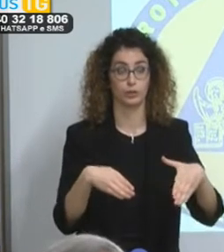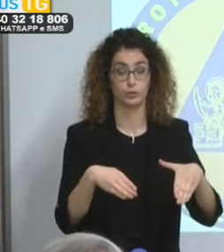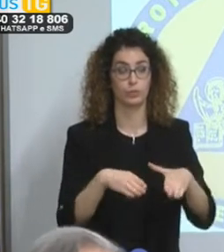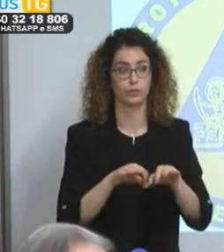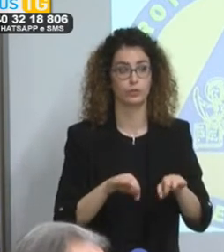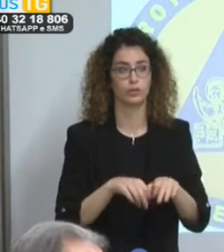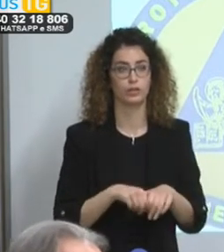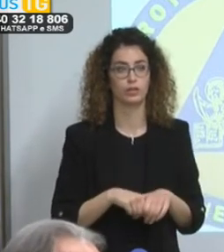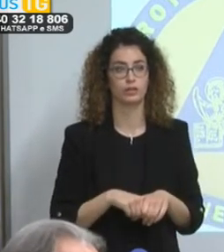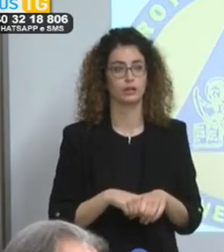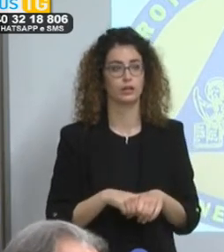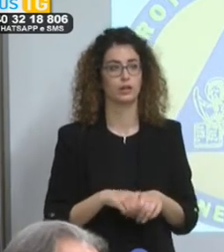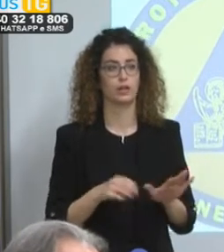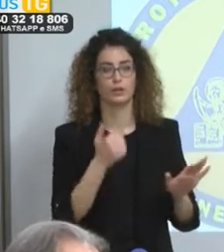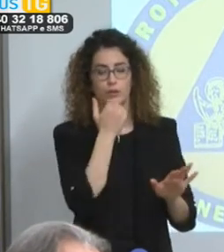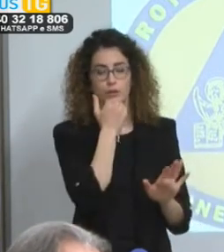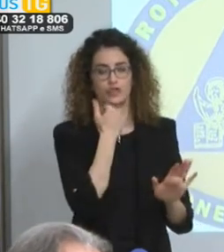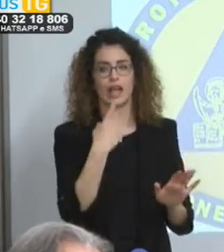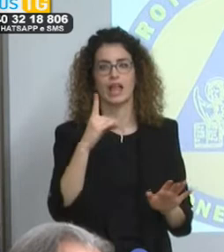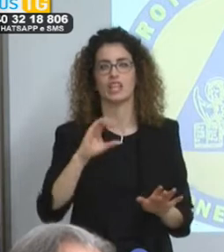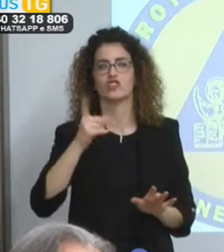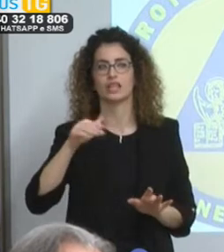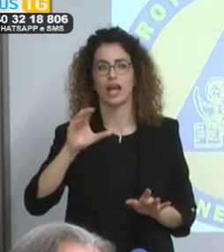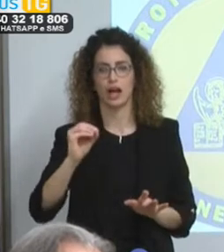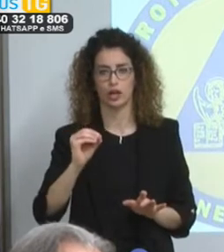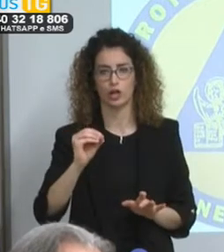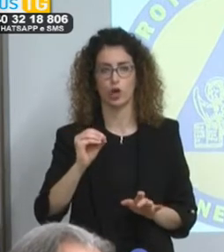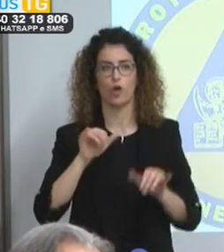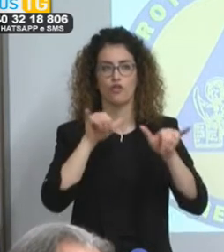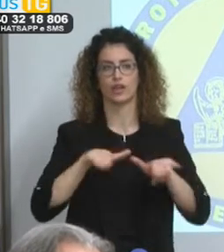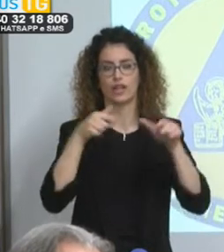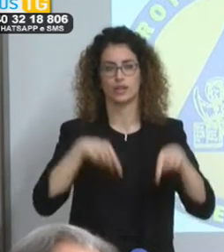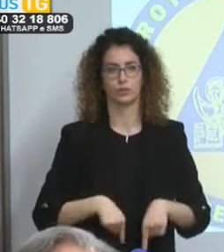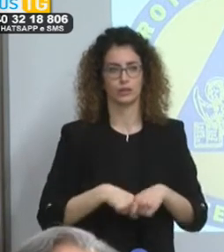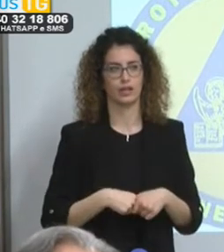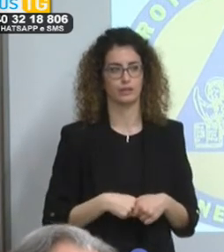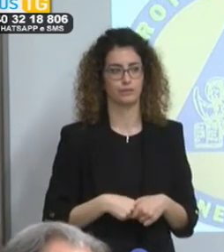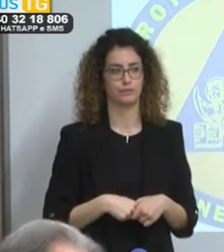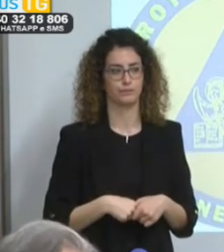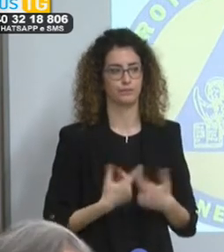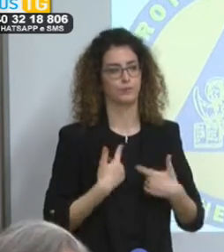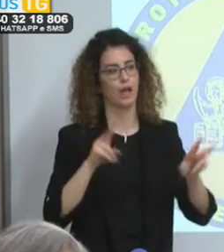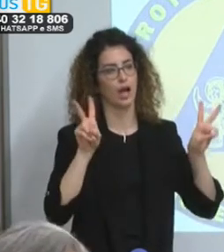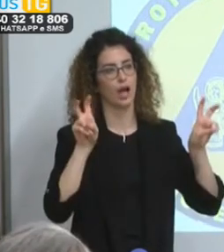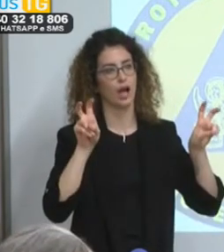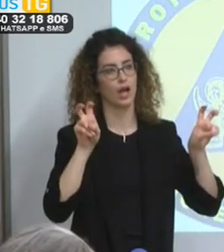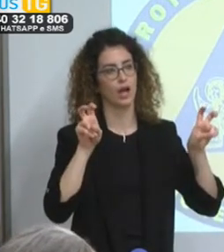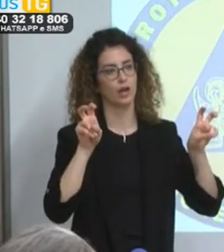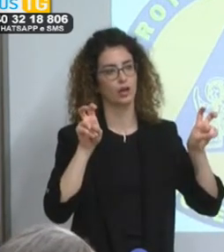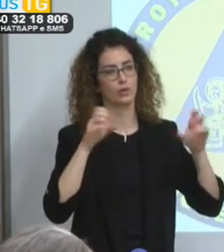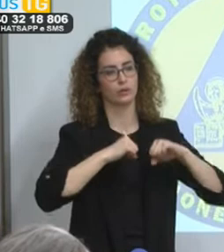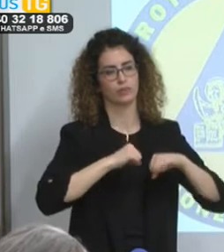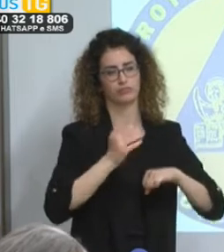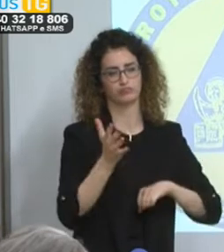Pronti? C'era il collega Di Gennaro di Venezia Today. Prego. Un istante, sempre sui temi